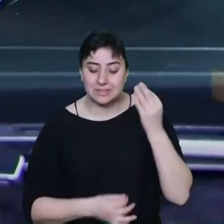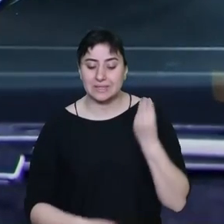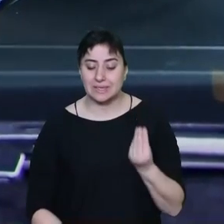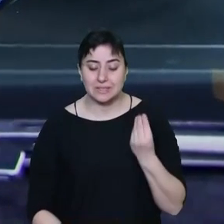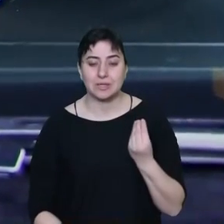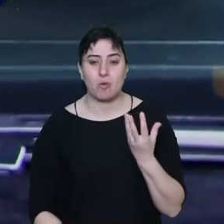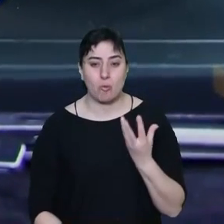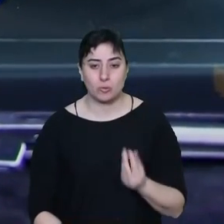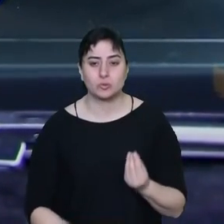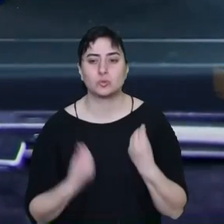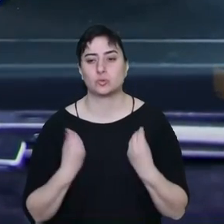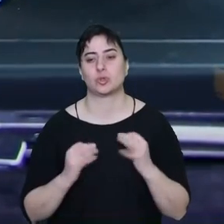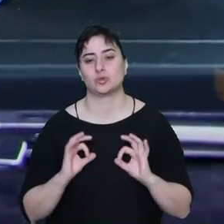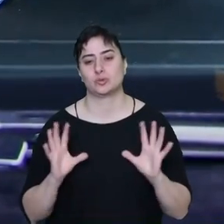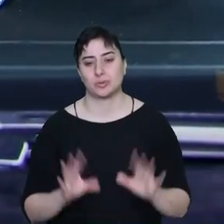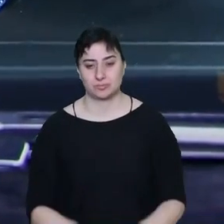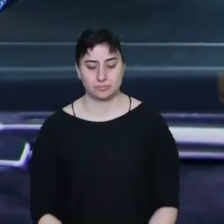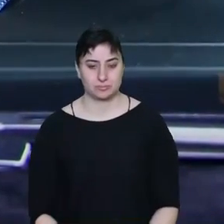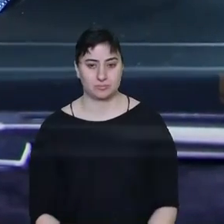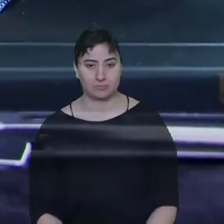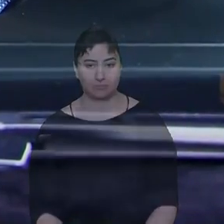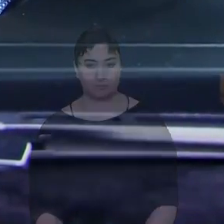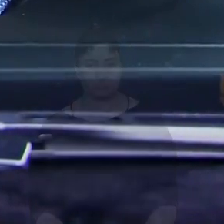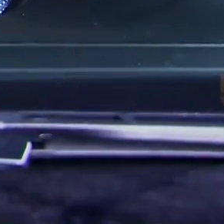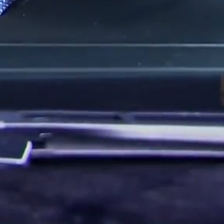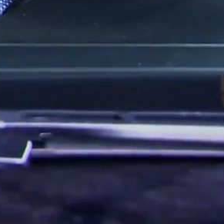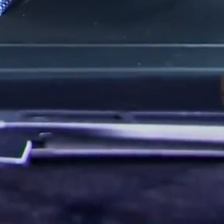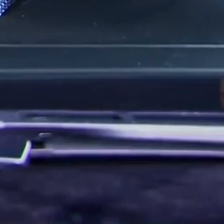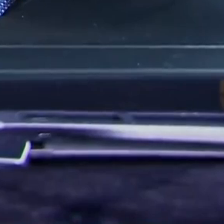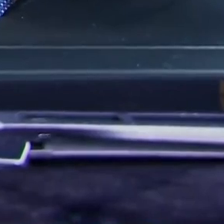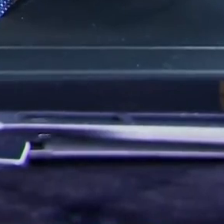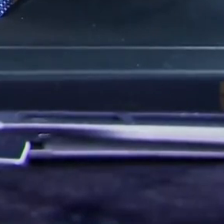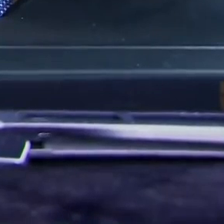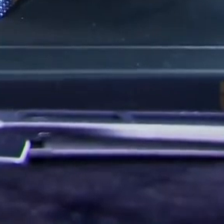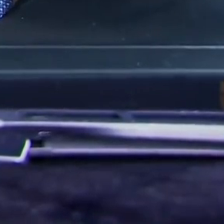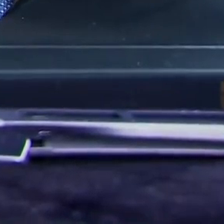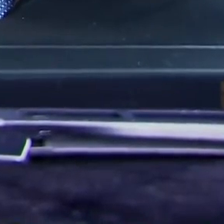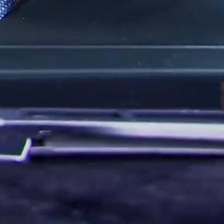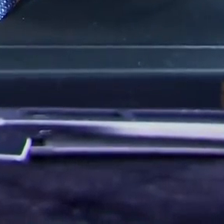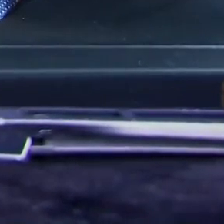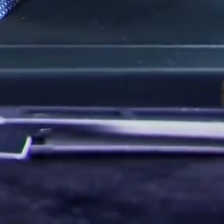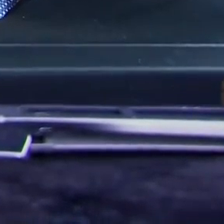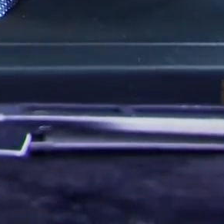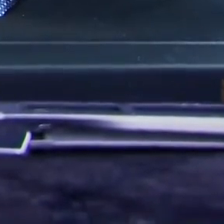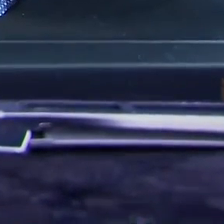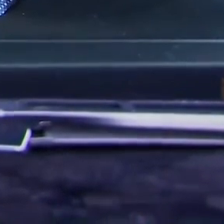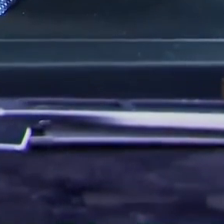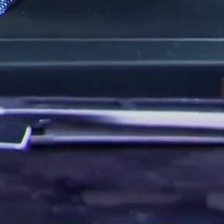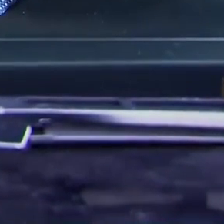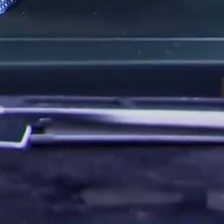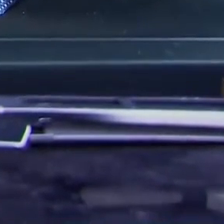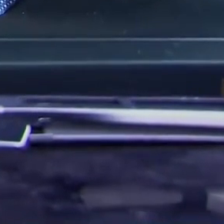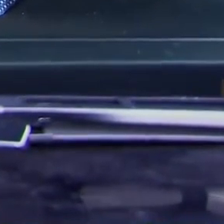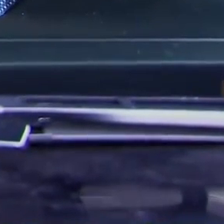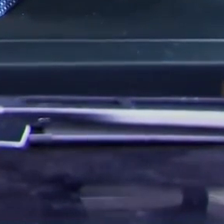olmak ne kadar güzel bir şeymiş Şükrü. Gözlerini huzur içinde yumup derin bir nefes aldı. Şükrü bu ne yapıyor böyle der